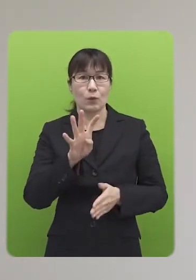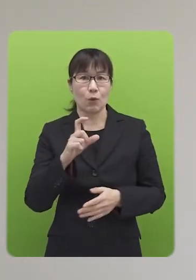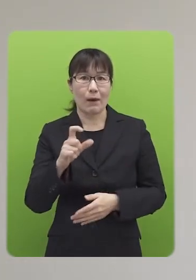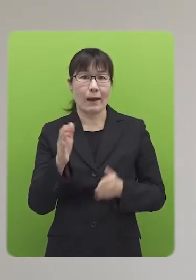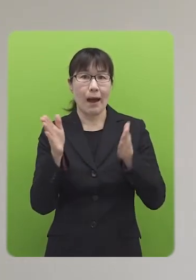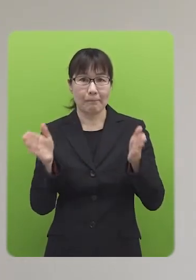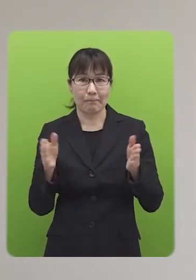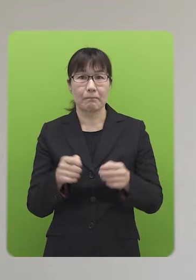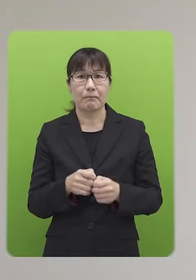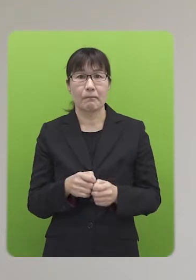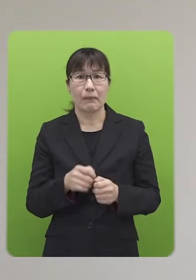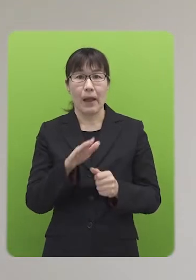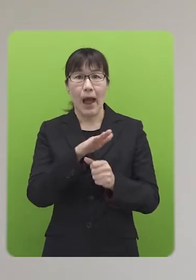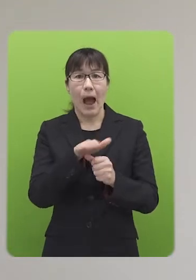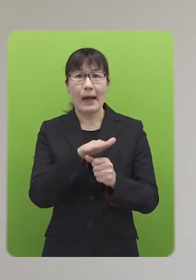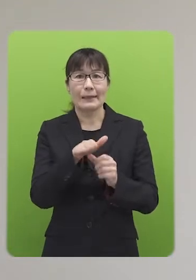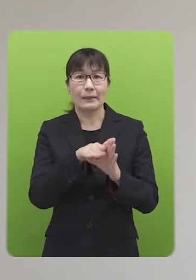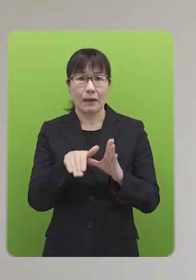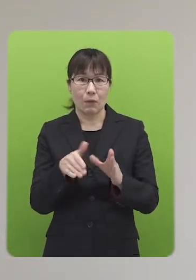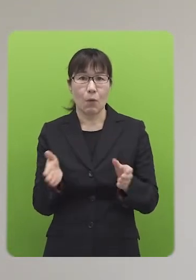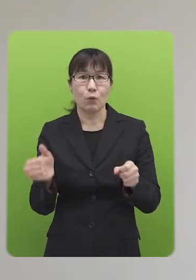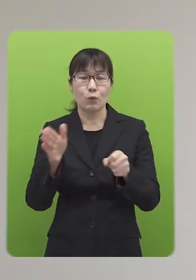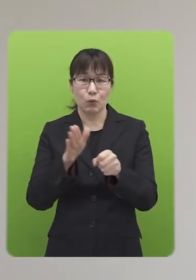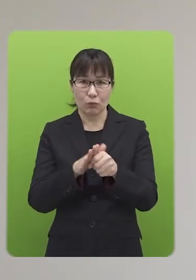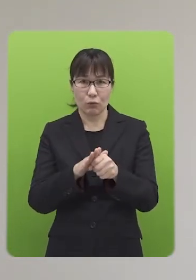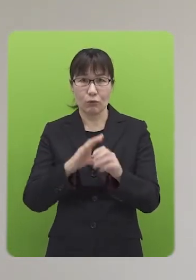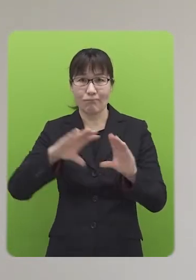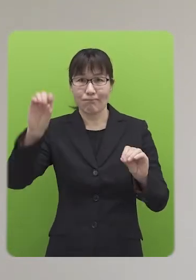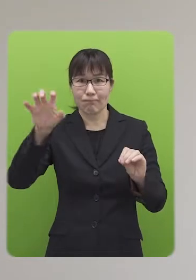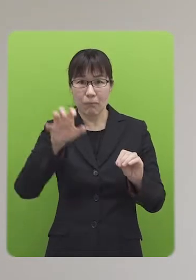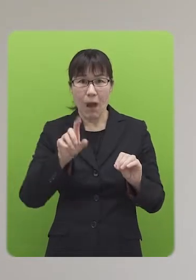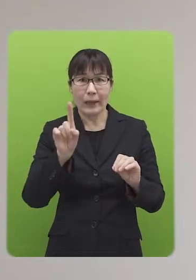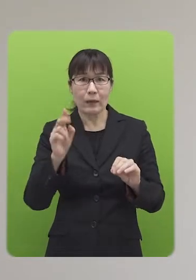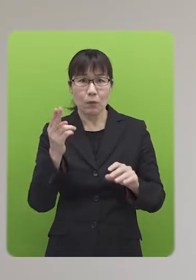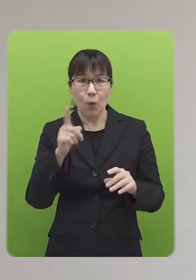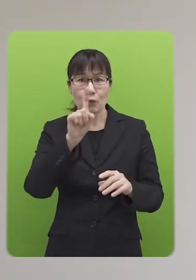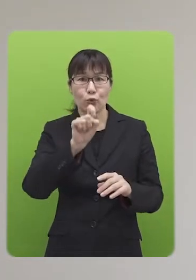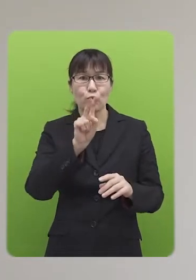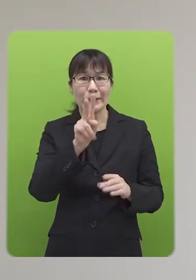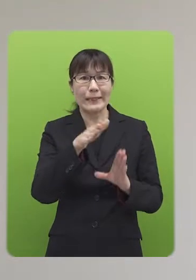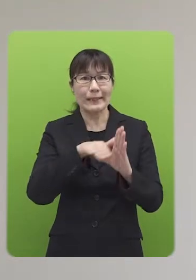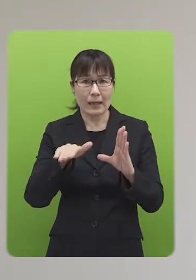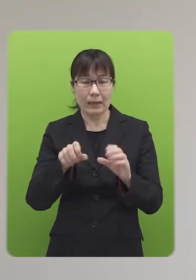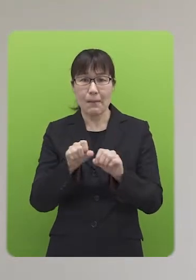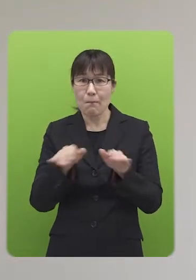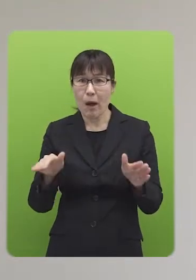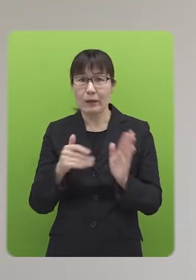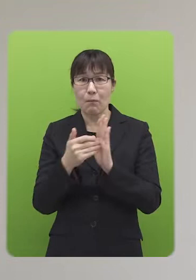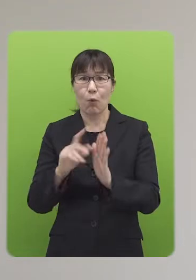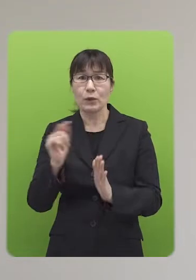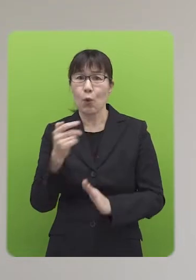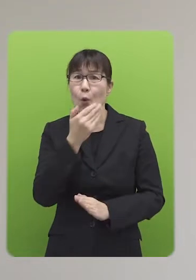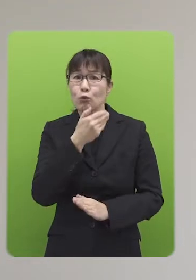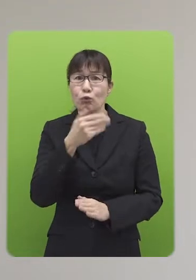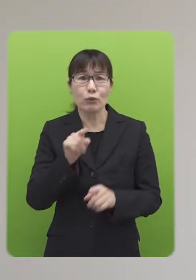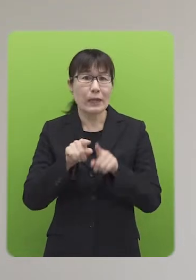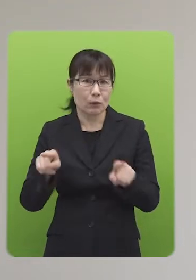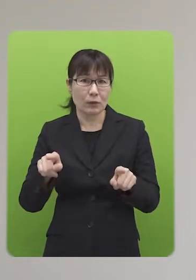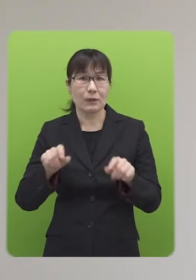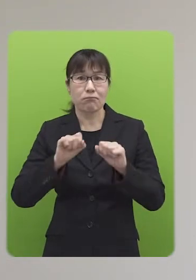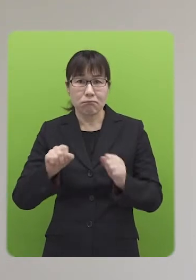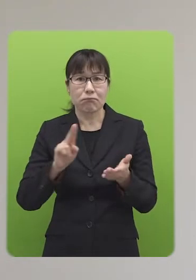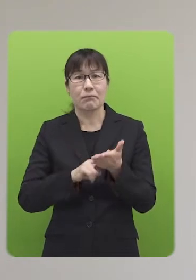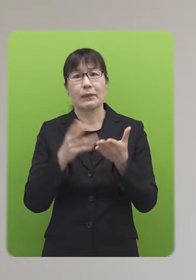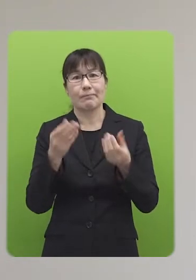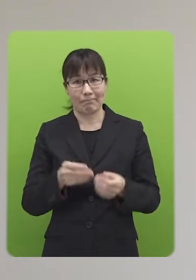日間愛知県を含む1都12県にまん延防止等重点措置の適用を決